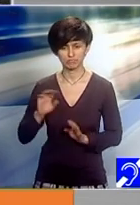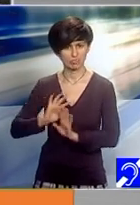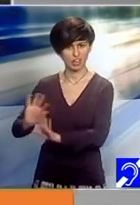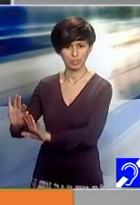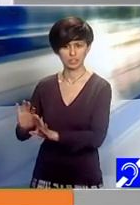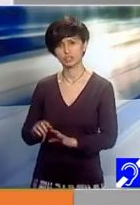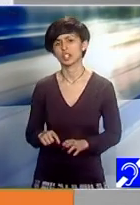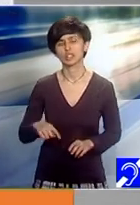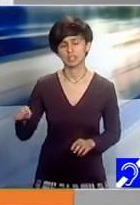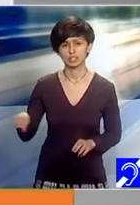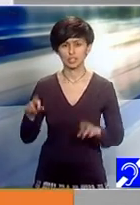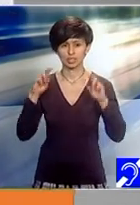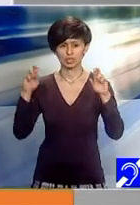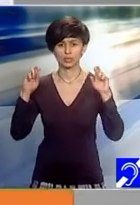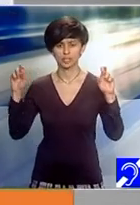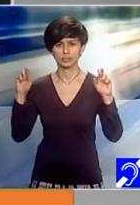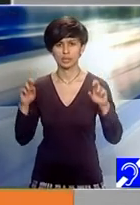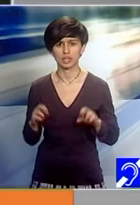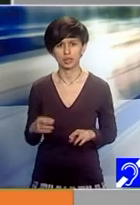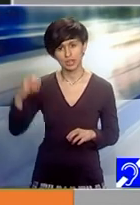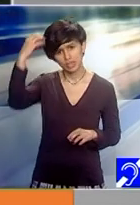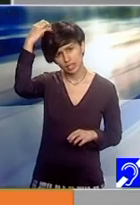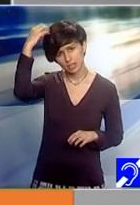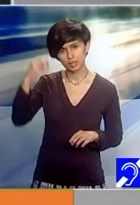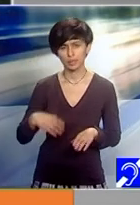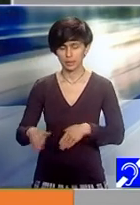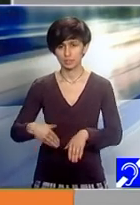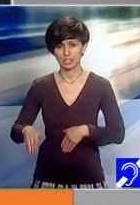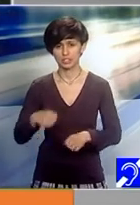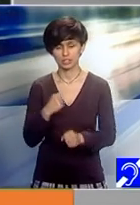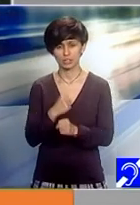echipă, cel puțin din partea Ministerului Muncii sau cumva,